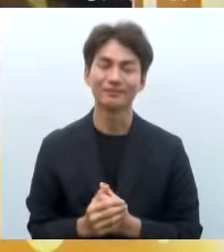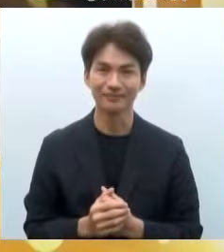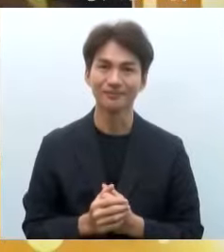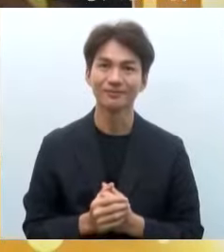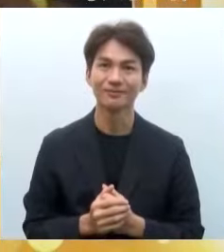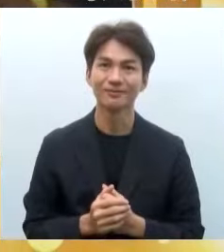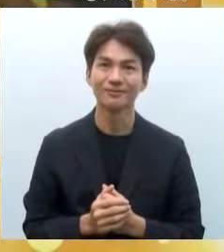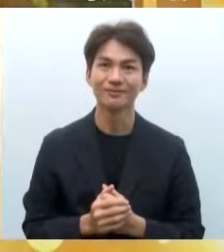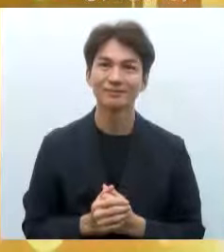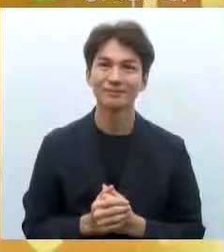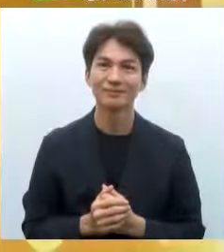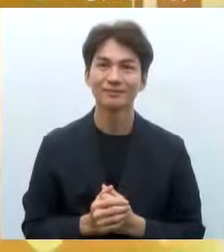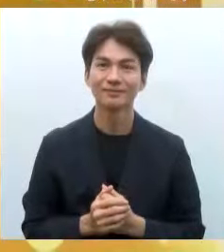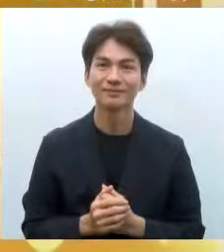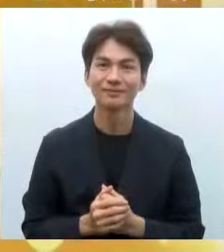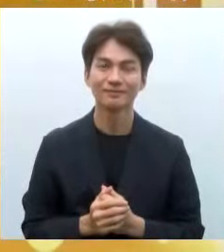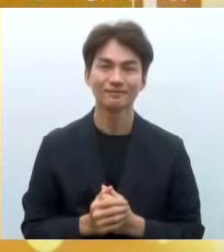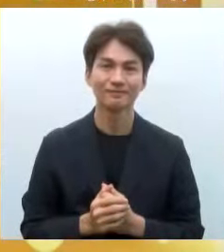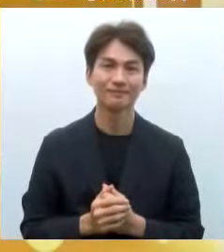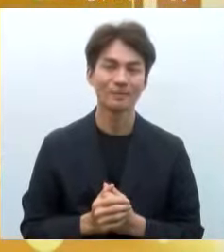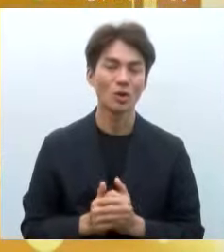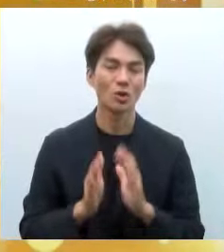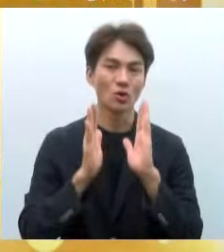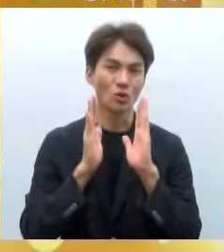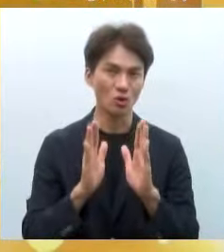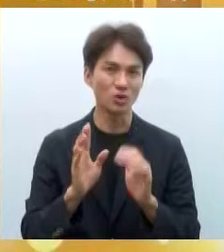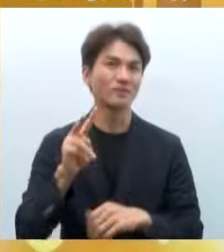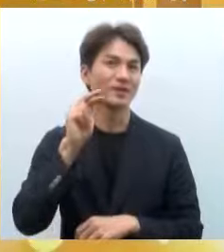แล้วก็เป็นหัวเชื้อ ฐานคนมีน้ำยา